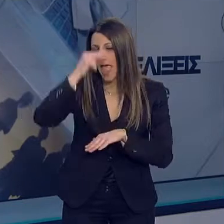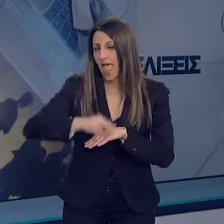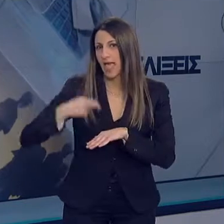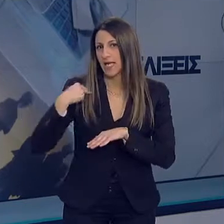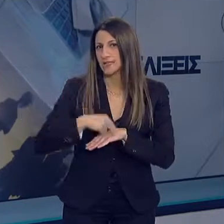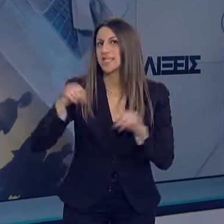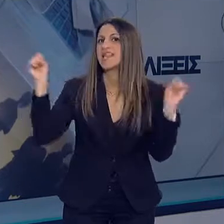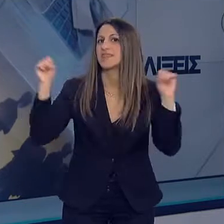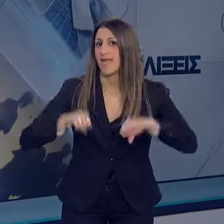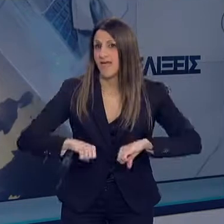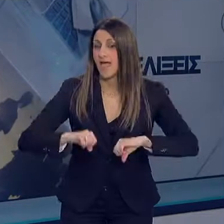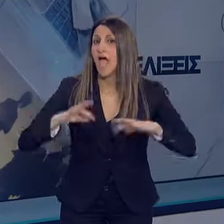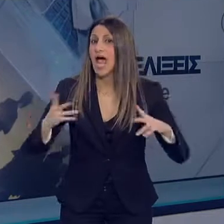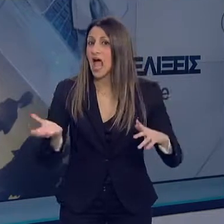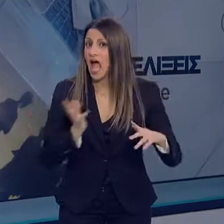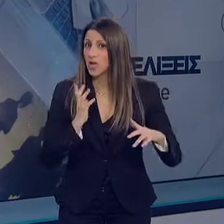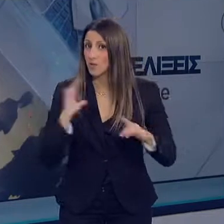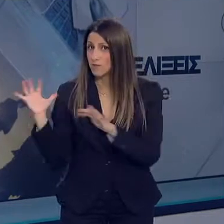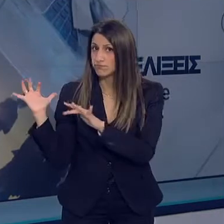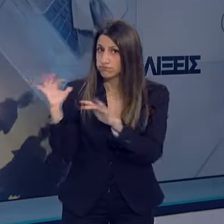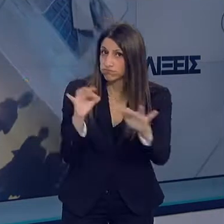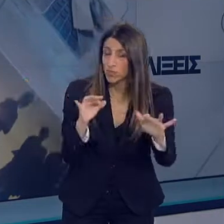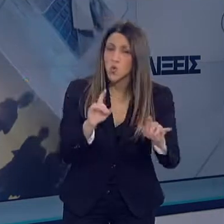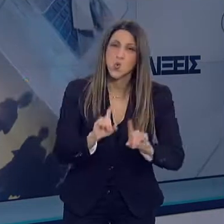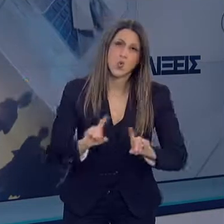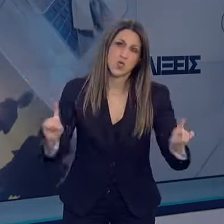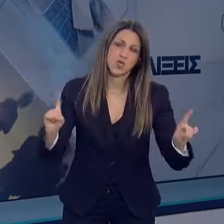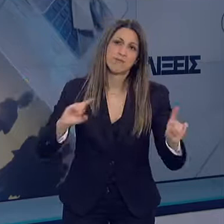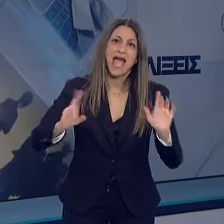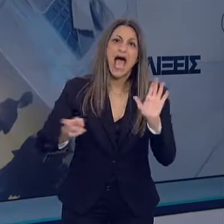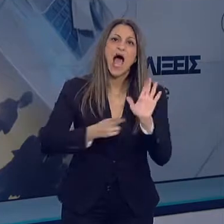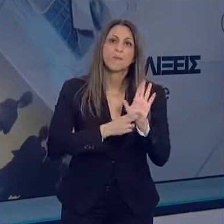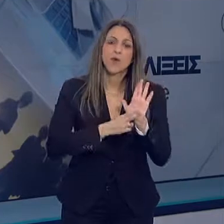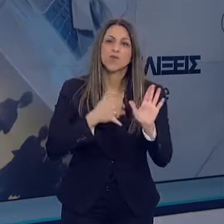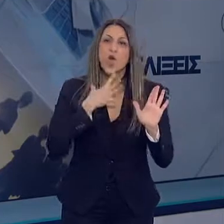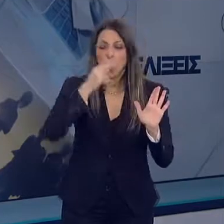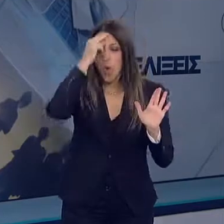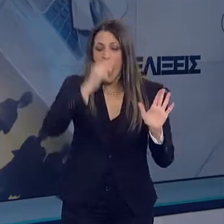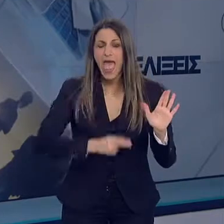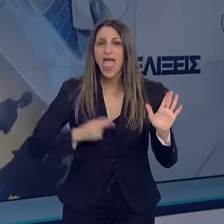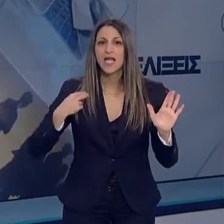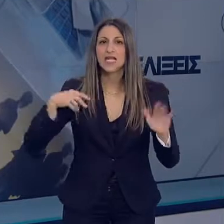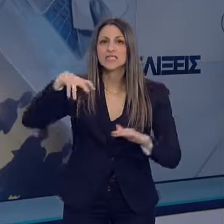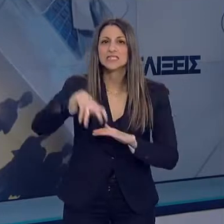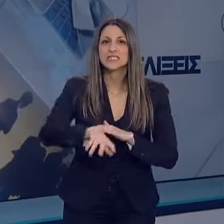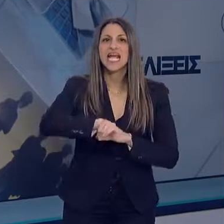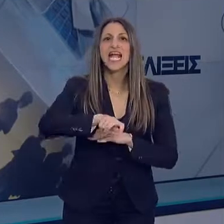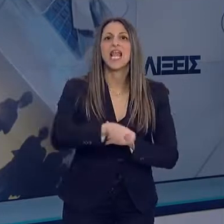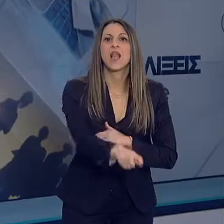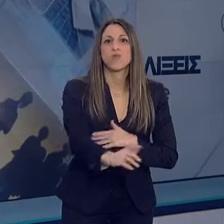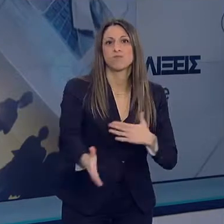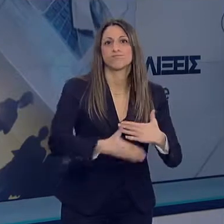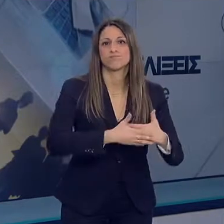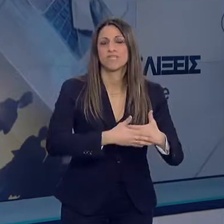παρουσία πιστών. Θα προσευχηθούμε στο σπίτι μας, όπως άλλωστε έχει συστήσει με μεγάλη ευθύνη ο Μακαριότατος Αρχιεπίσκοπος αλλά και η